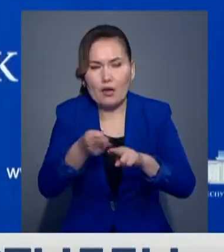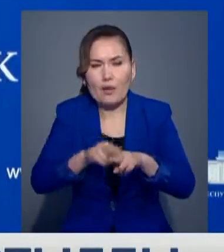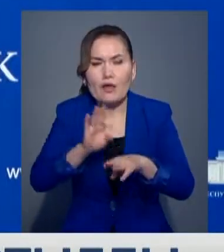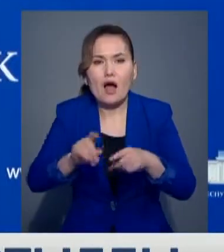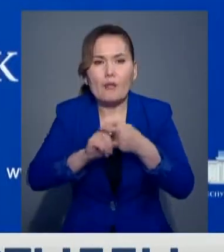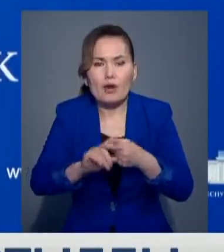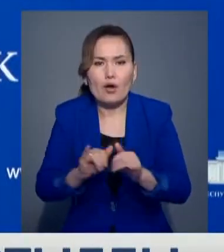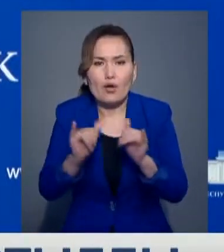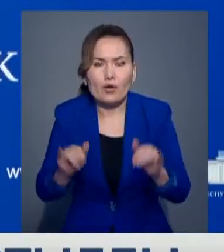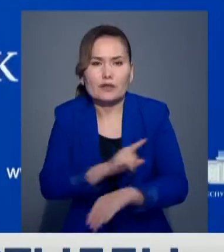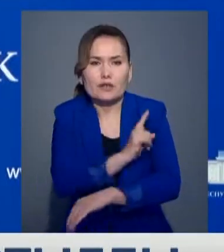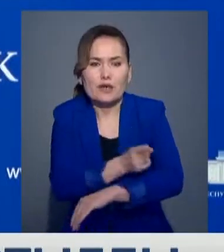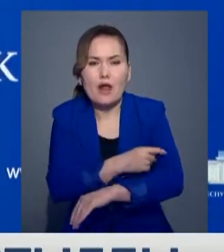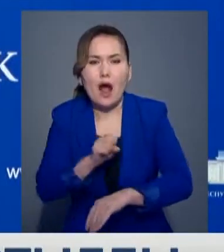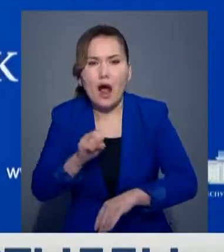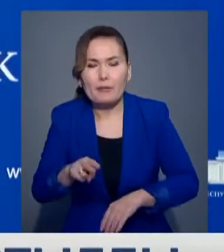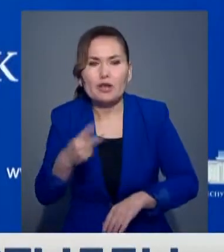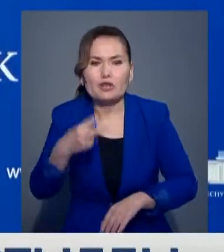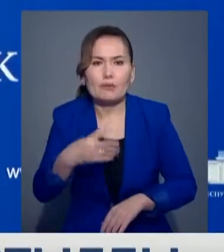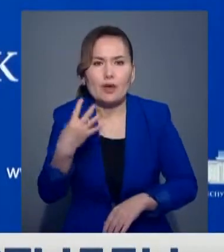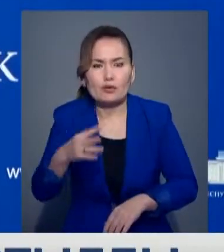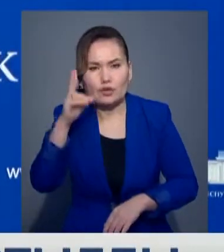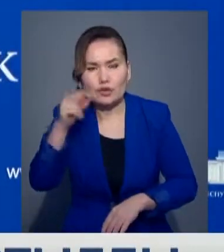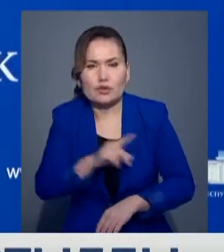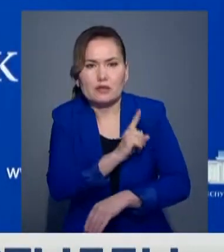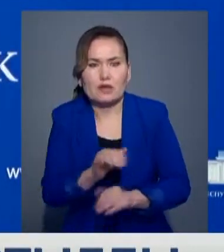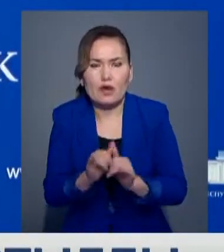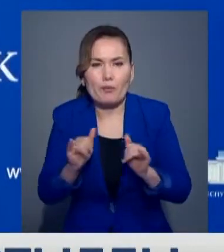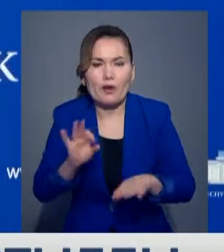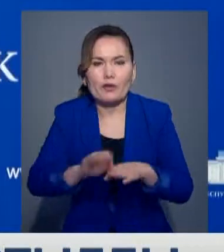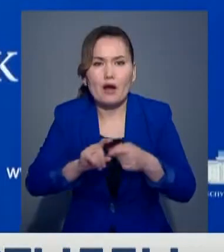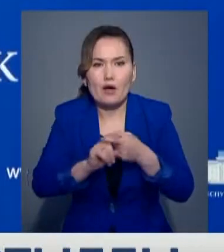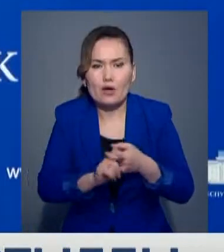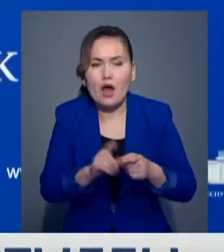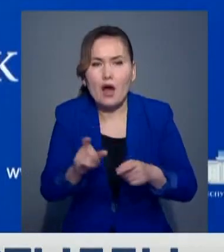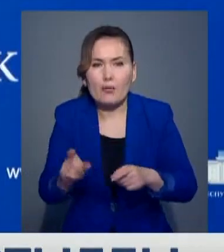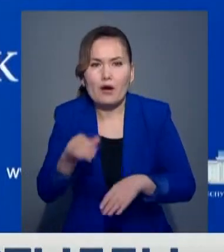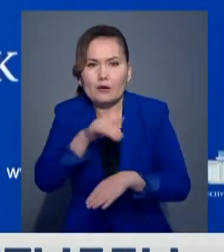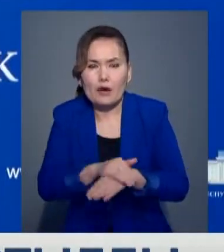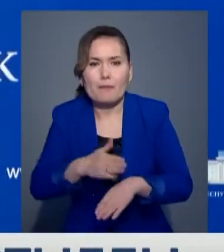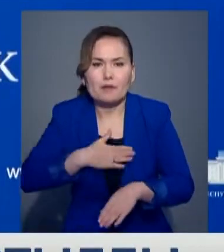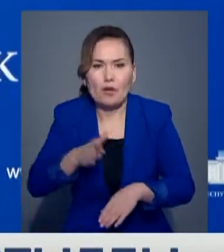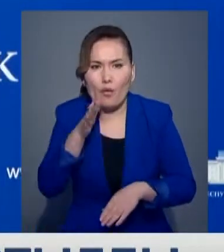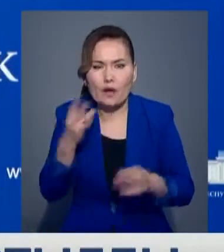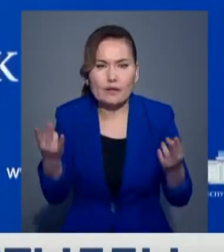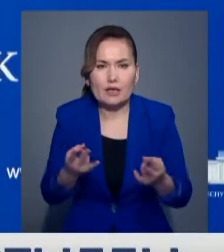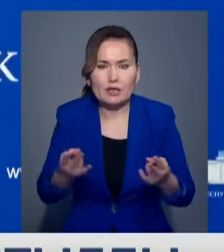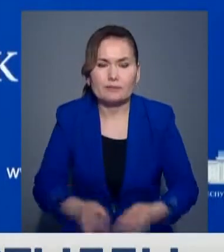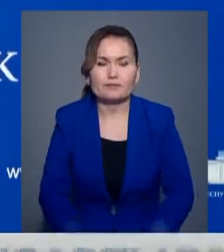шарықтау шегі сәуірдің 20-сі мен 24 аралығына келеді. Дертті жұқтырғандарды барынша анықтау үшін бізге уақыт қажет.